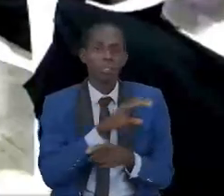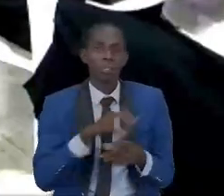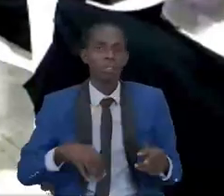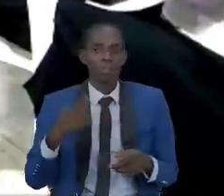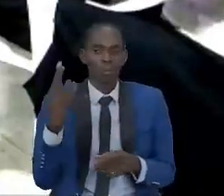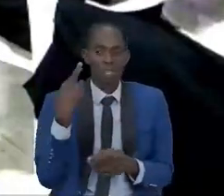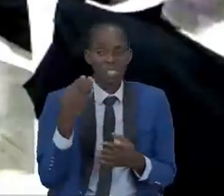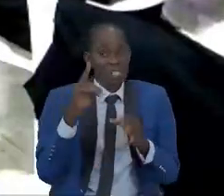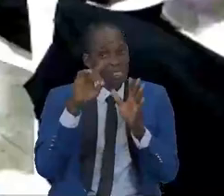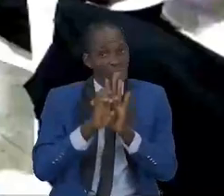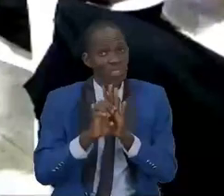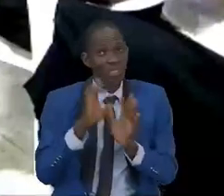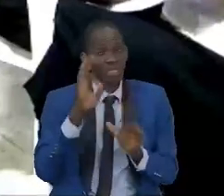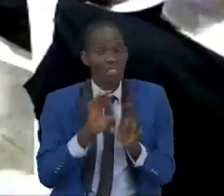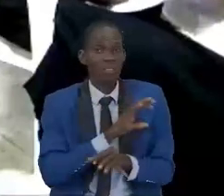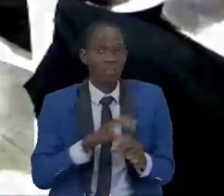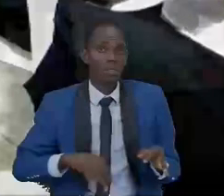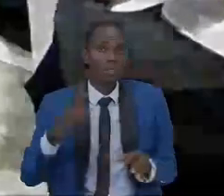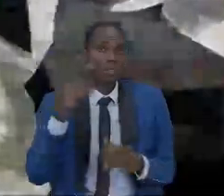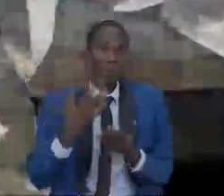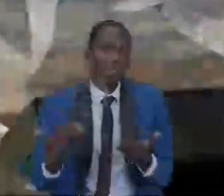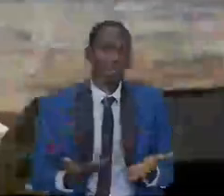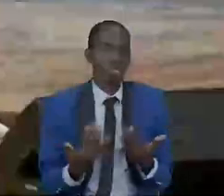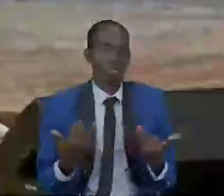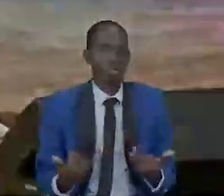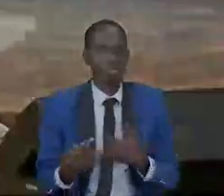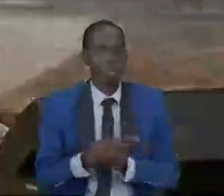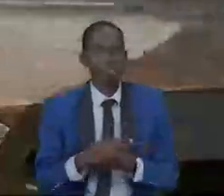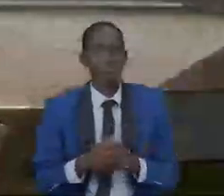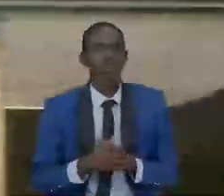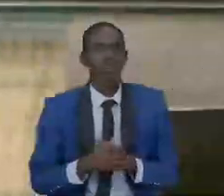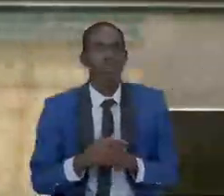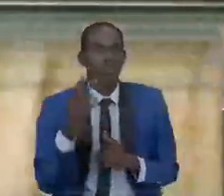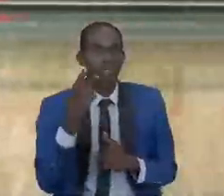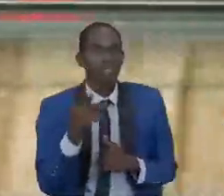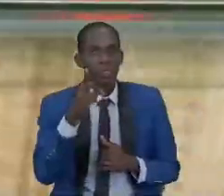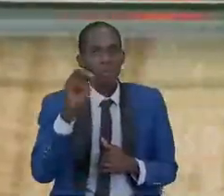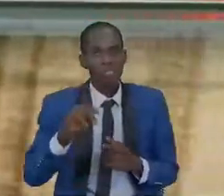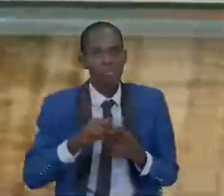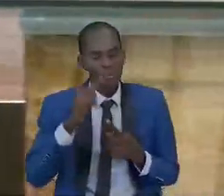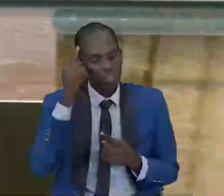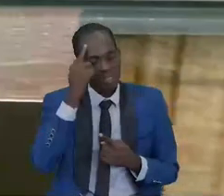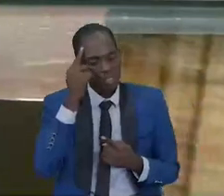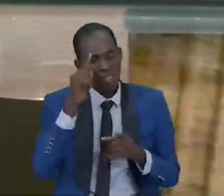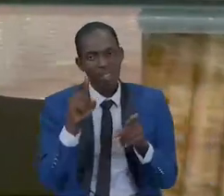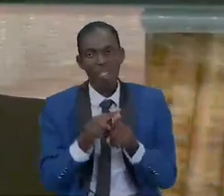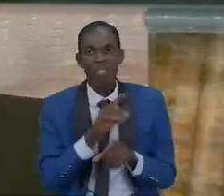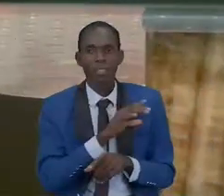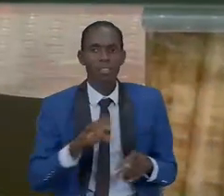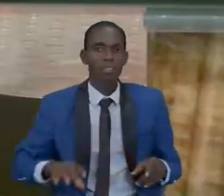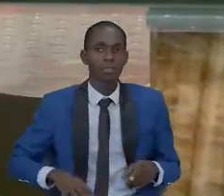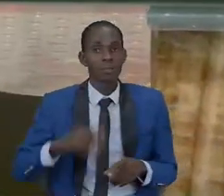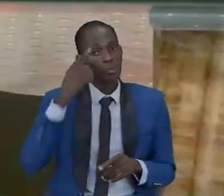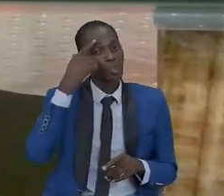maintenant maintenant si nous disons vivre comme Christ vous devez penser comme Christ parce